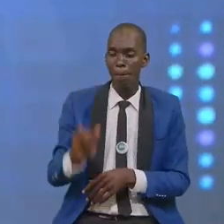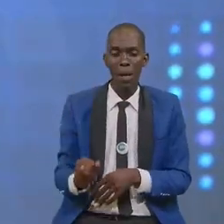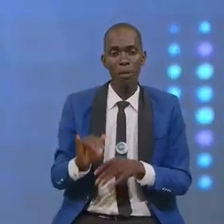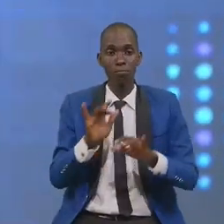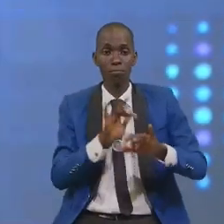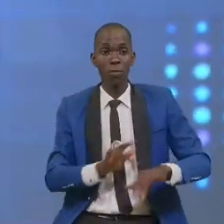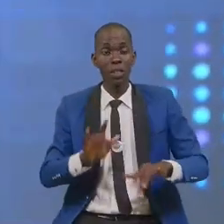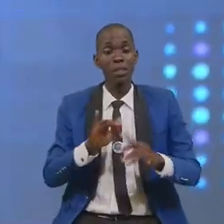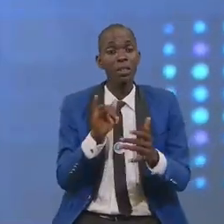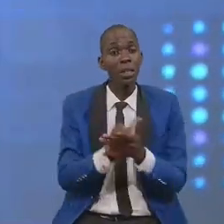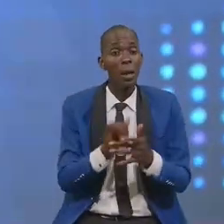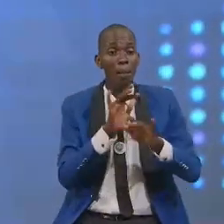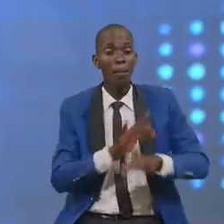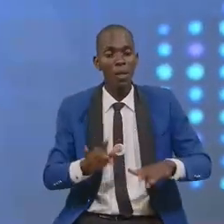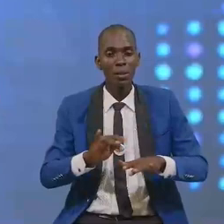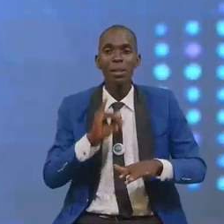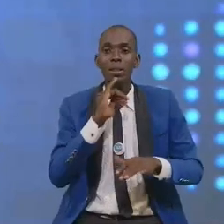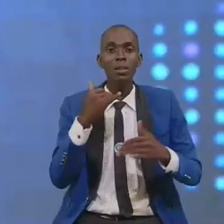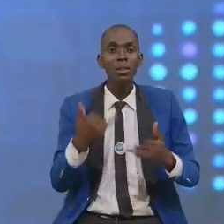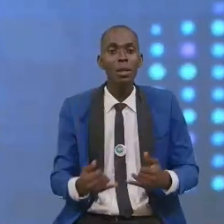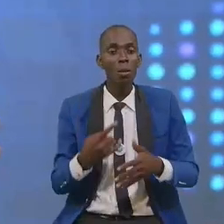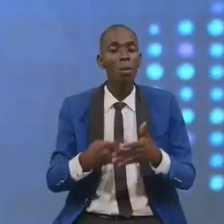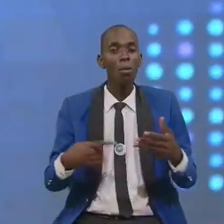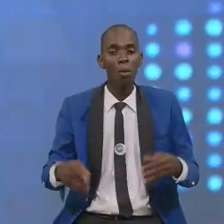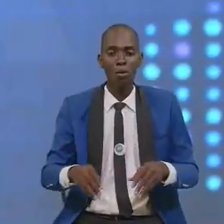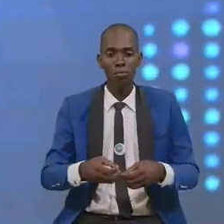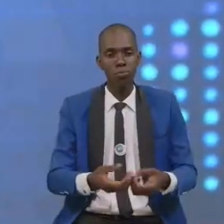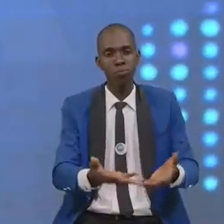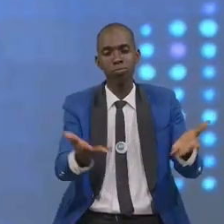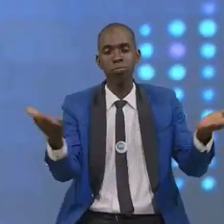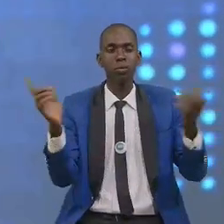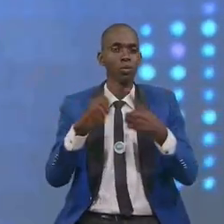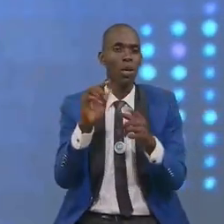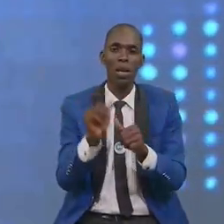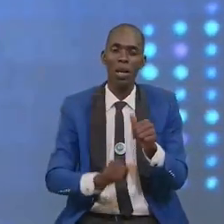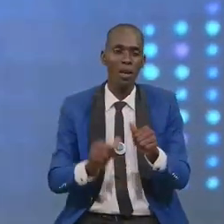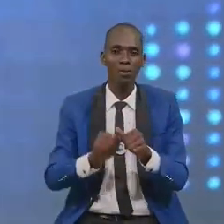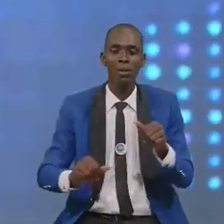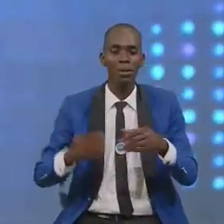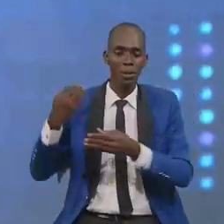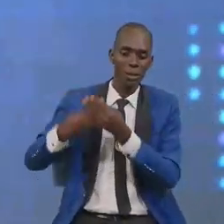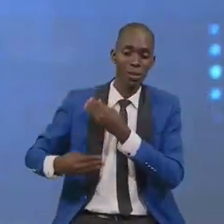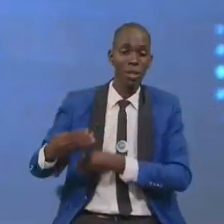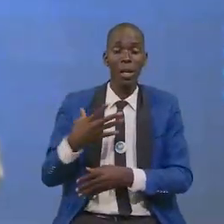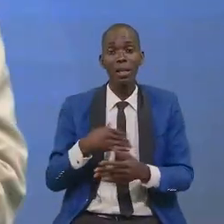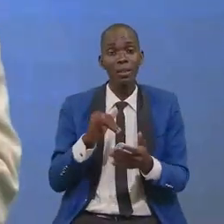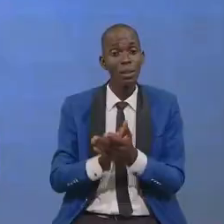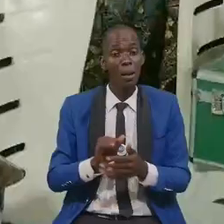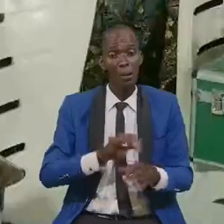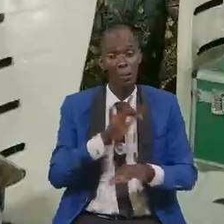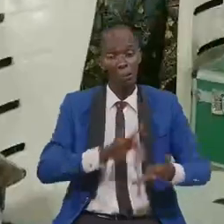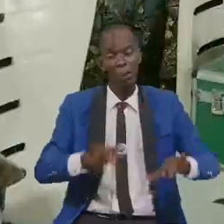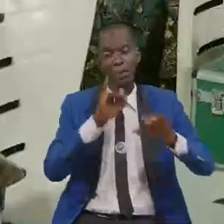cette miséricorde s'étend à chaque génération et cette miséricorde te parviendra